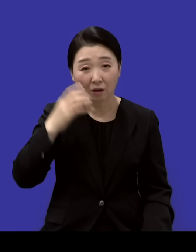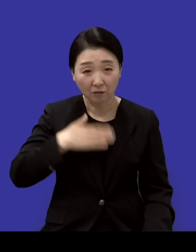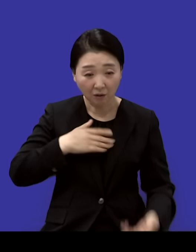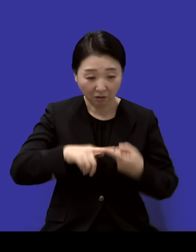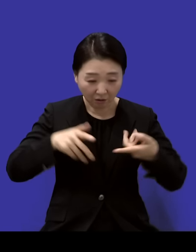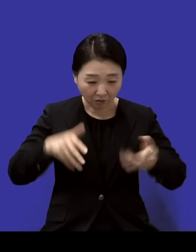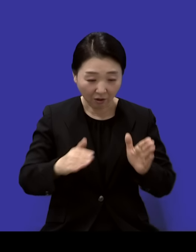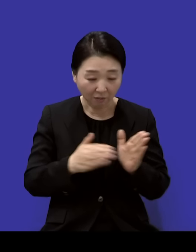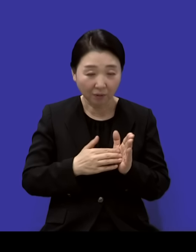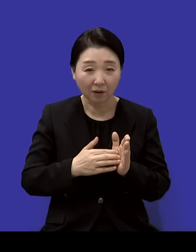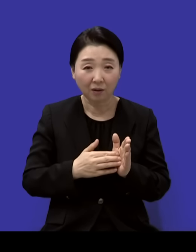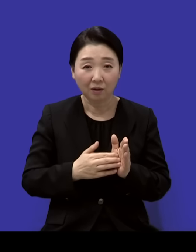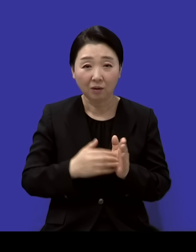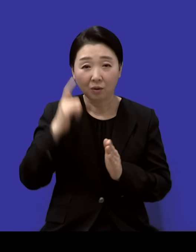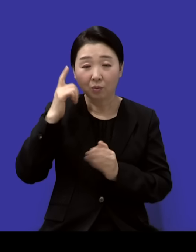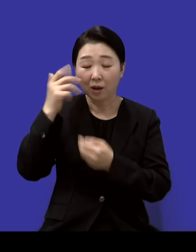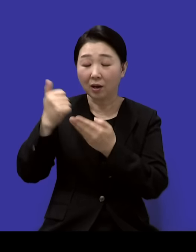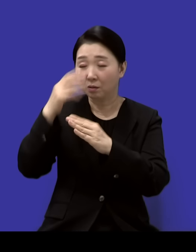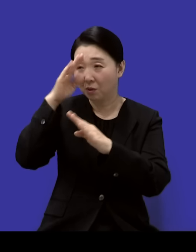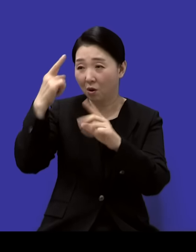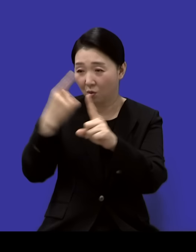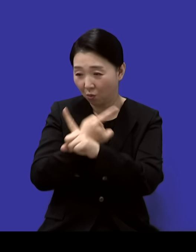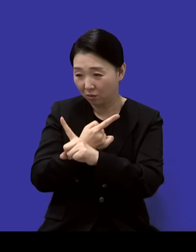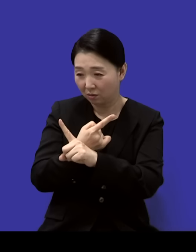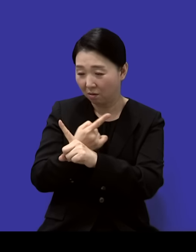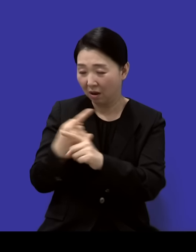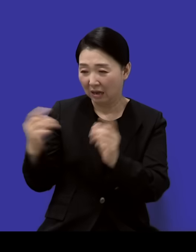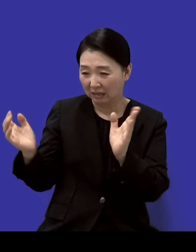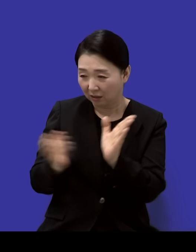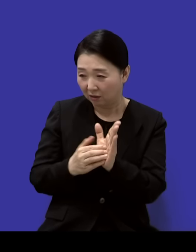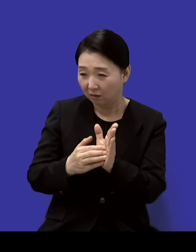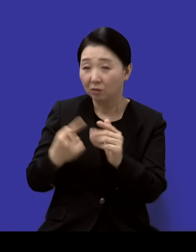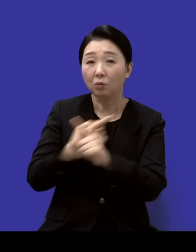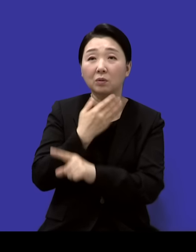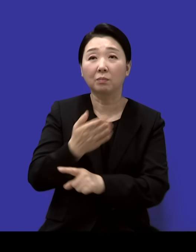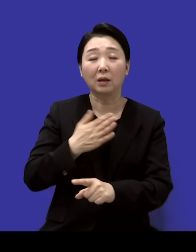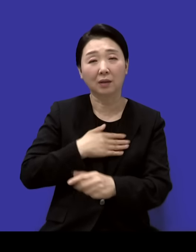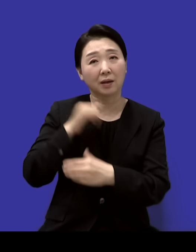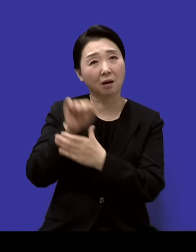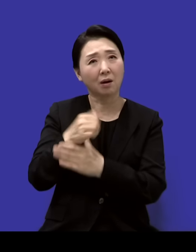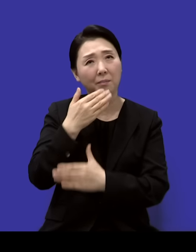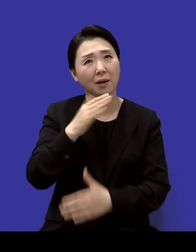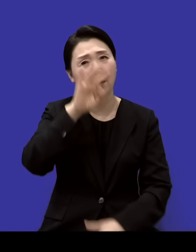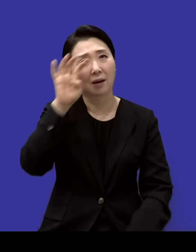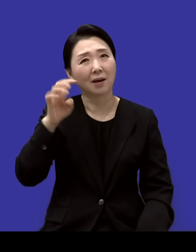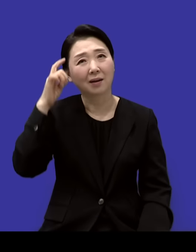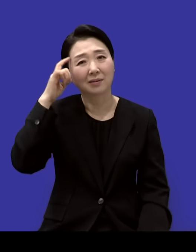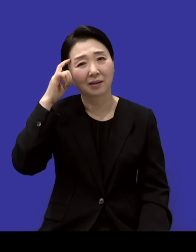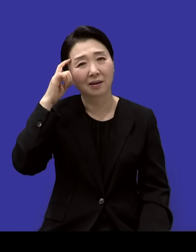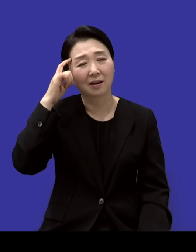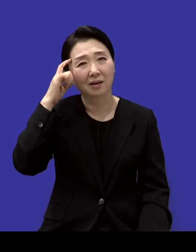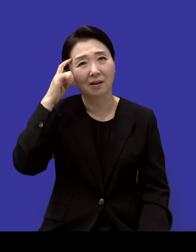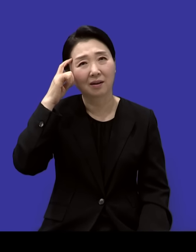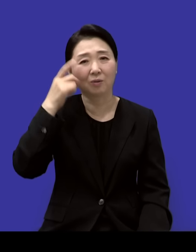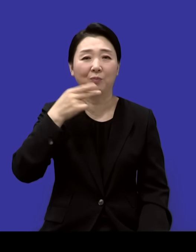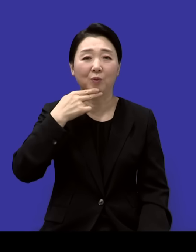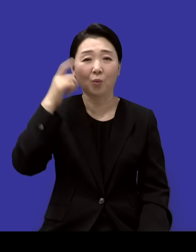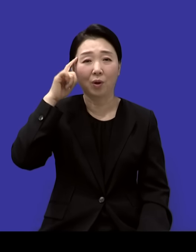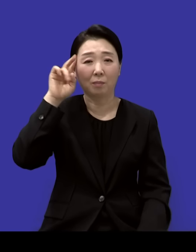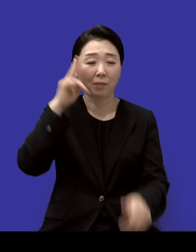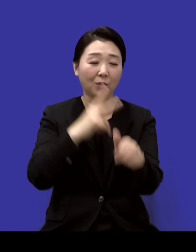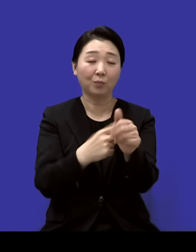내가 물론 하나님이 객관적으로 고치시면 고치시겠지만 제게는 그런 걸 과연 허락하셨을까 그런 생각을 하지는 않아요. 왜냐면